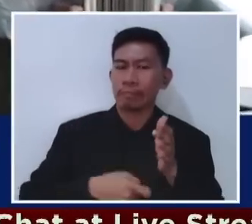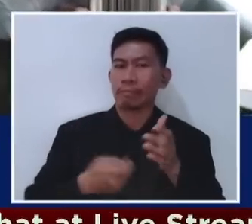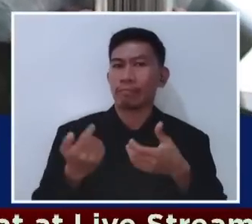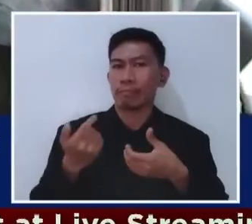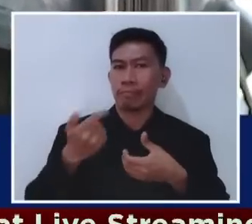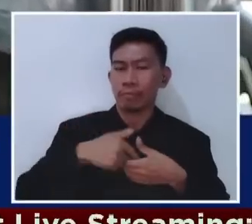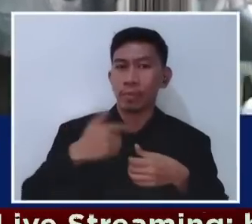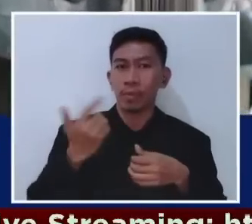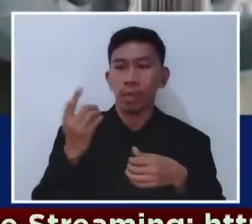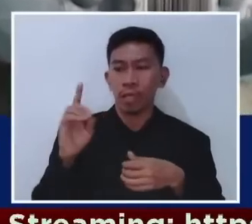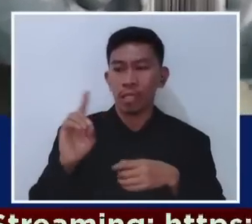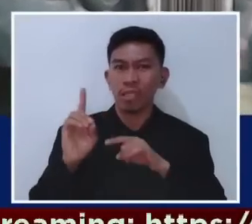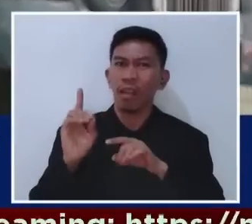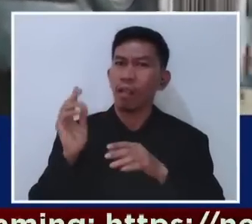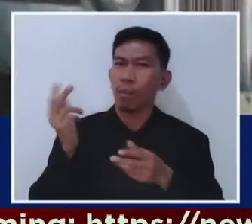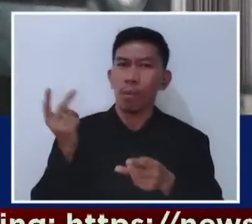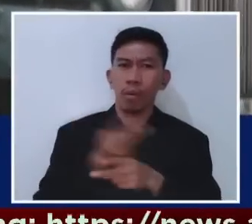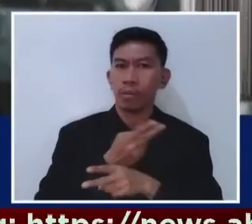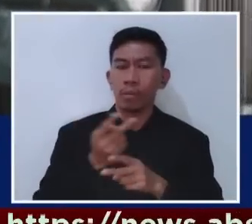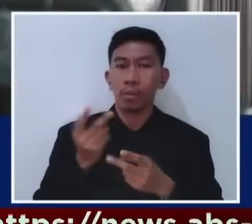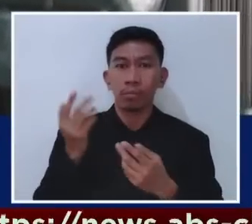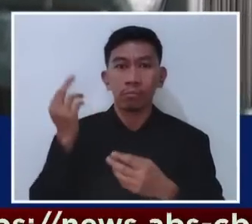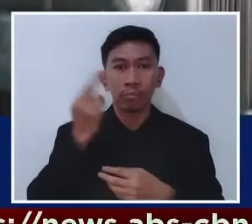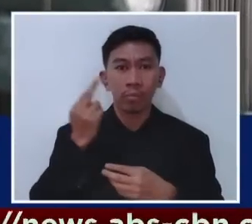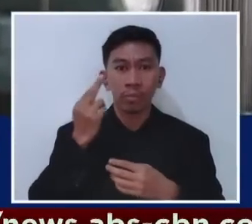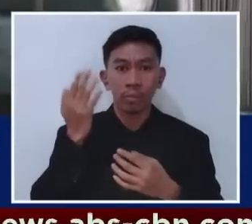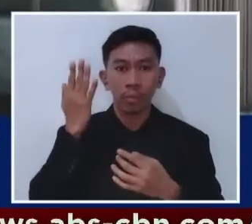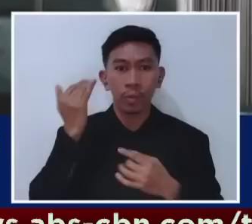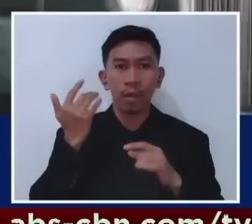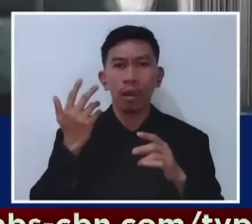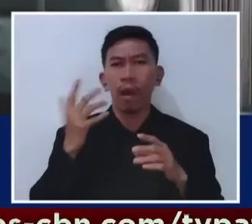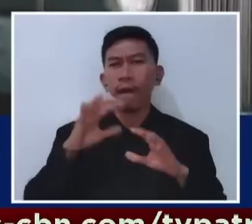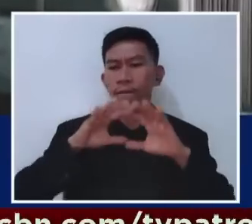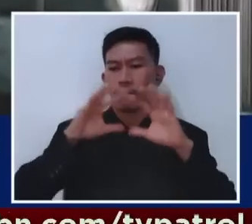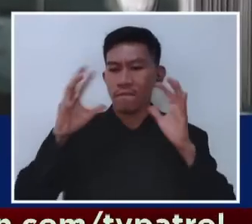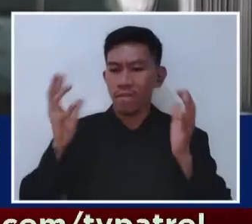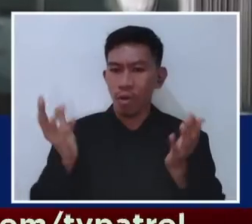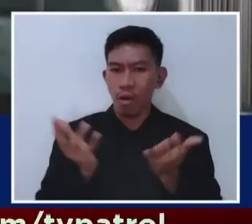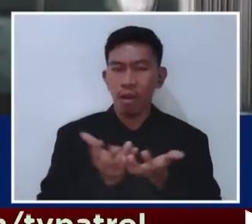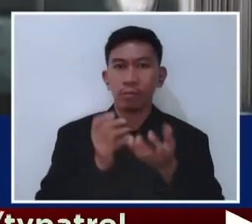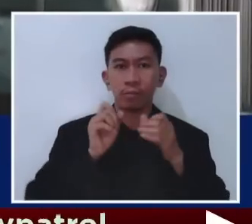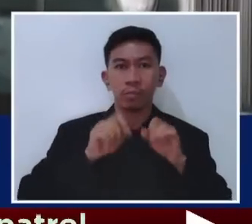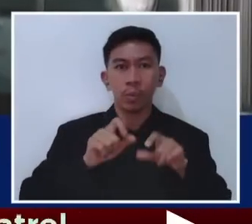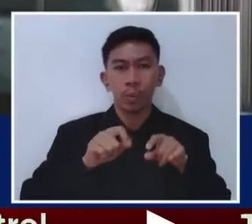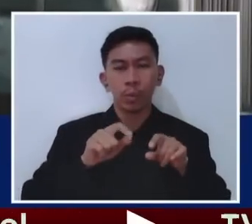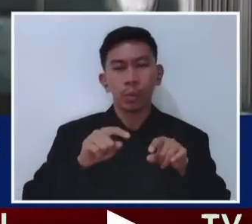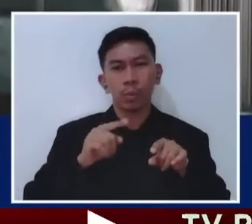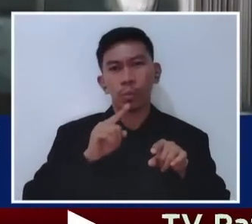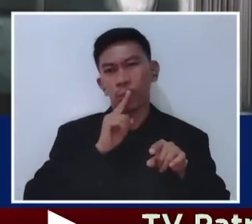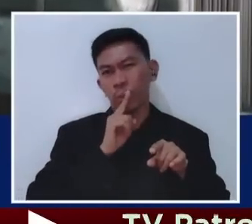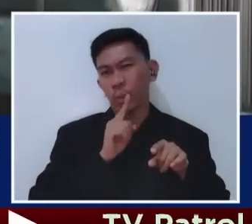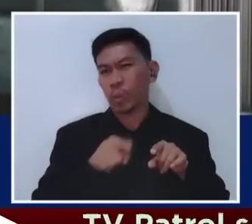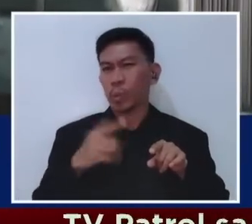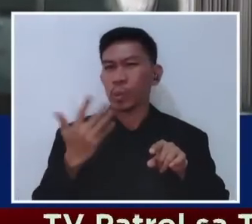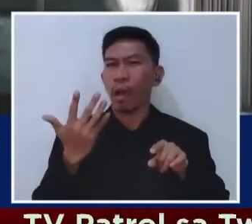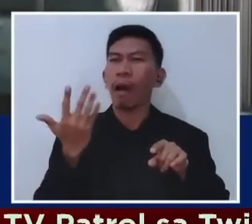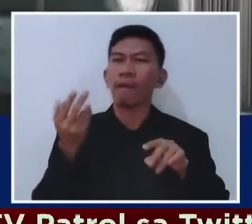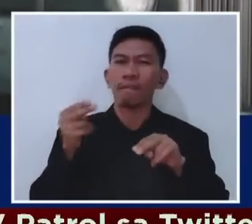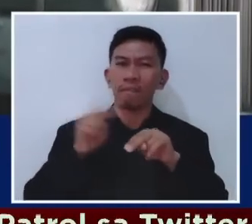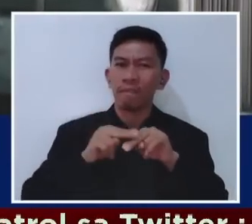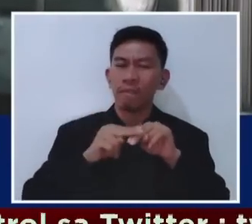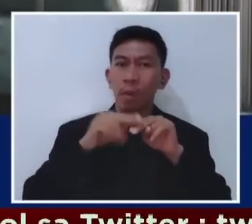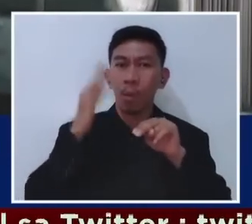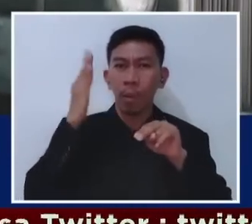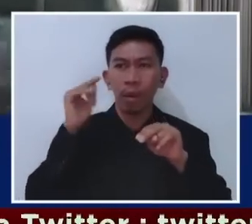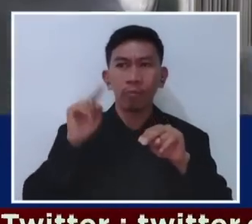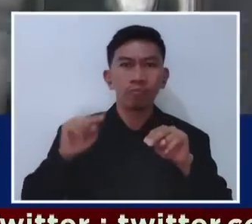Ang pangunahing rason, tumataas ang presyo sa world market dahil sa pangambang kukulangin ang supply sa pag-arangkada